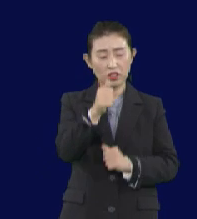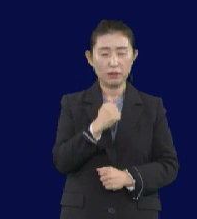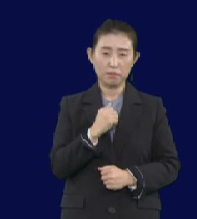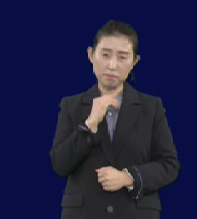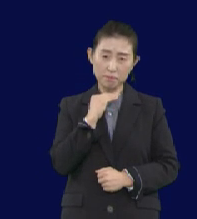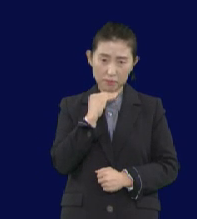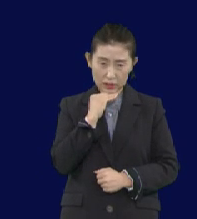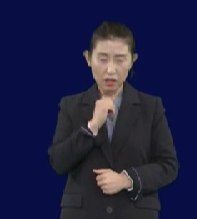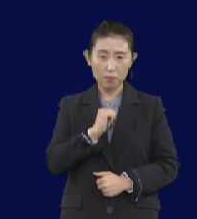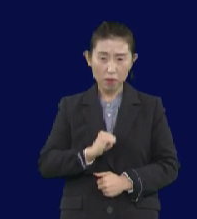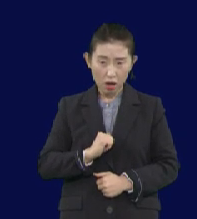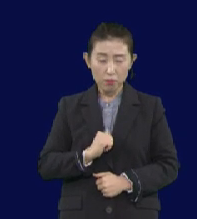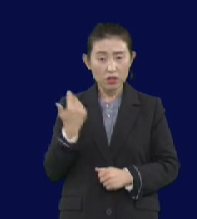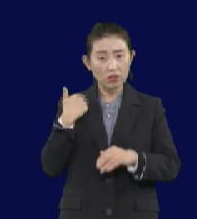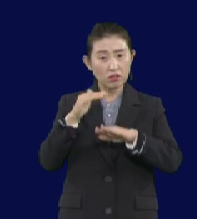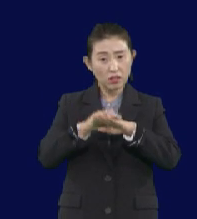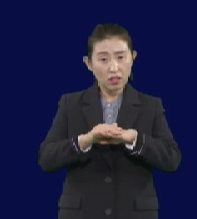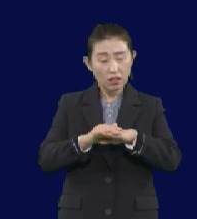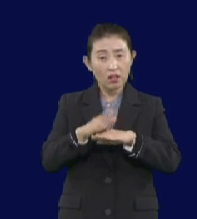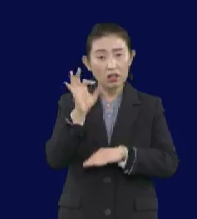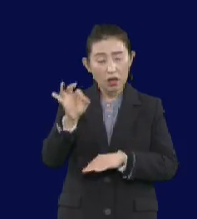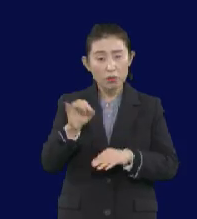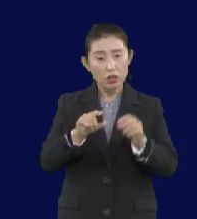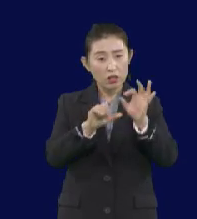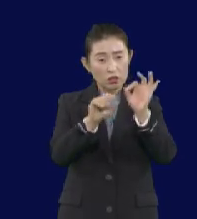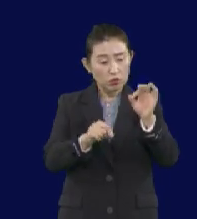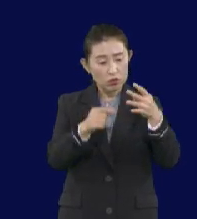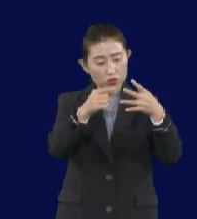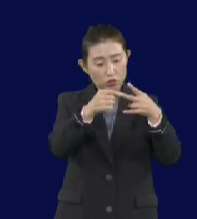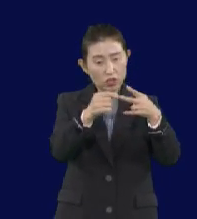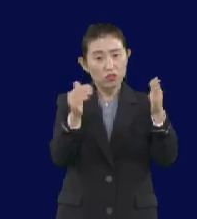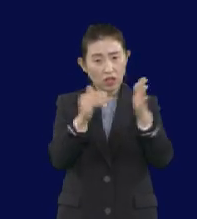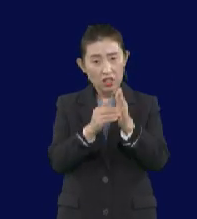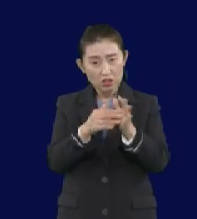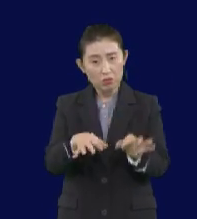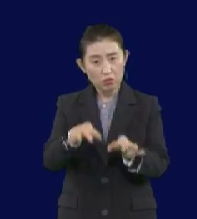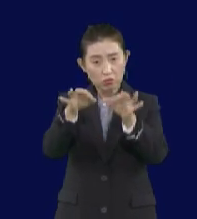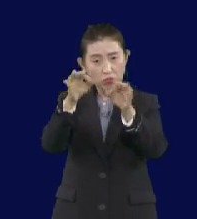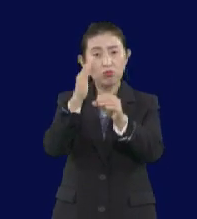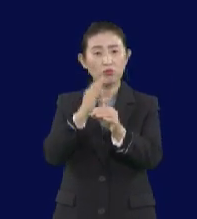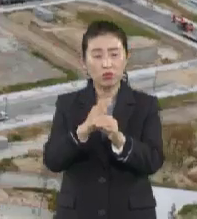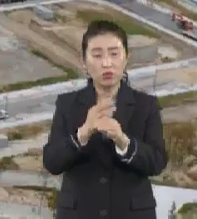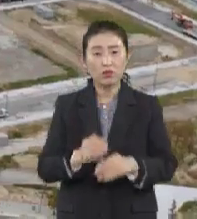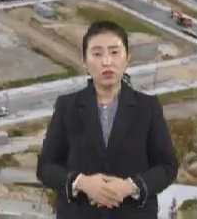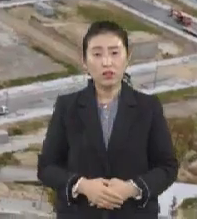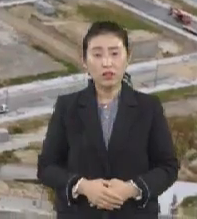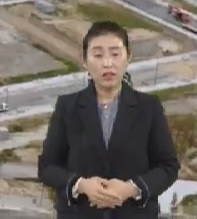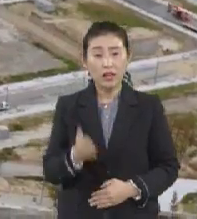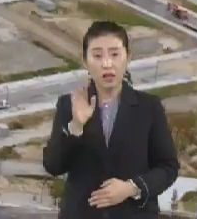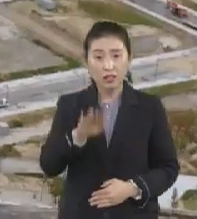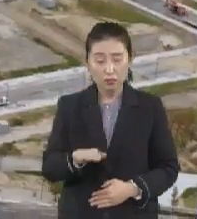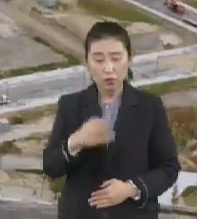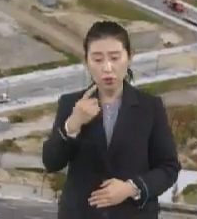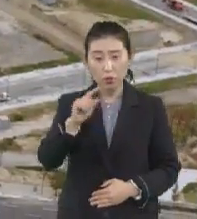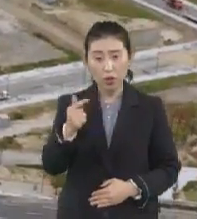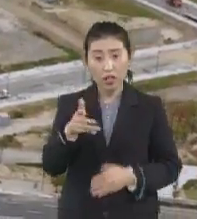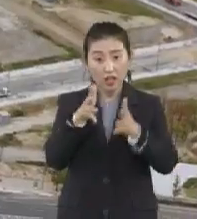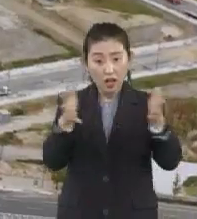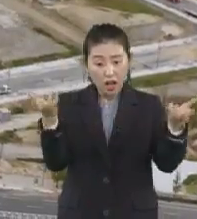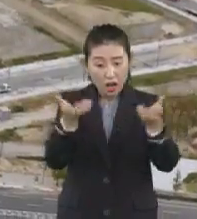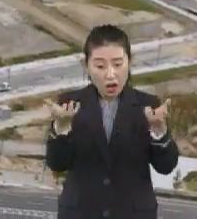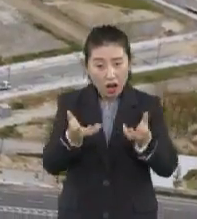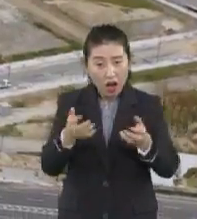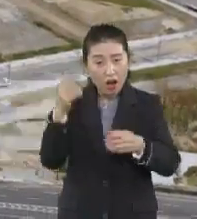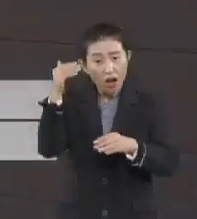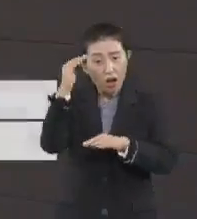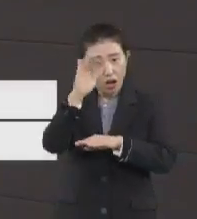하면서 전셋값은 10월 둘째 주까지도 여전히 오름세가 유지됐습니다. 그러나 도안지구 입주 예고에